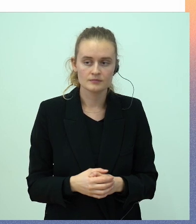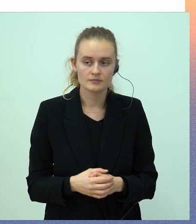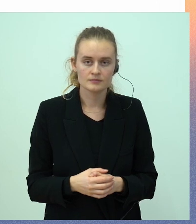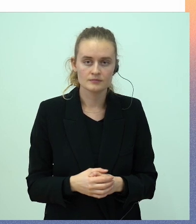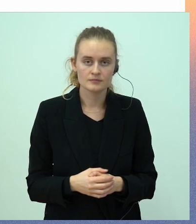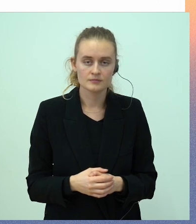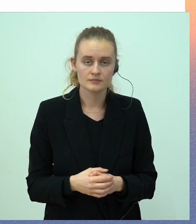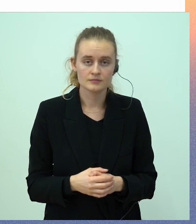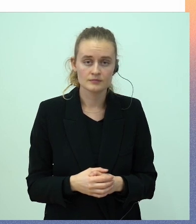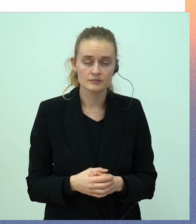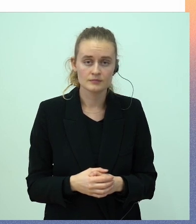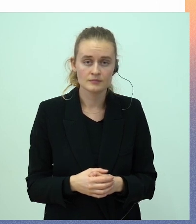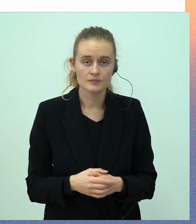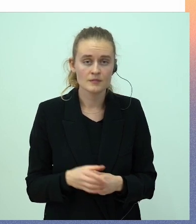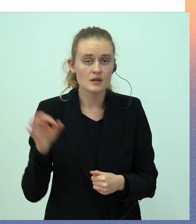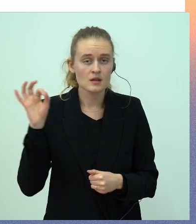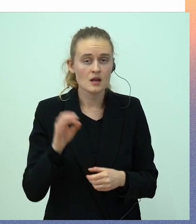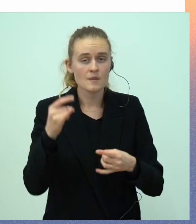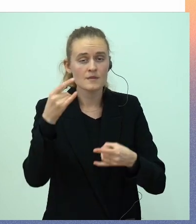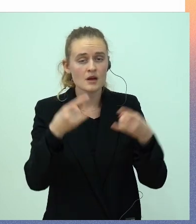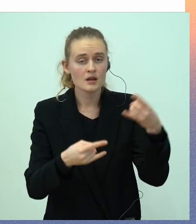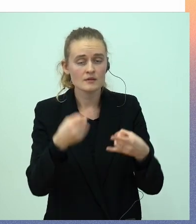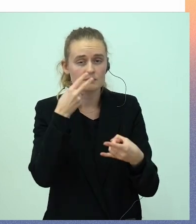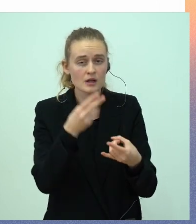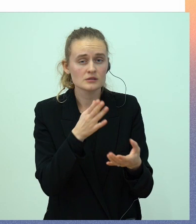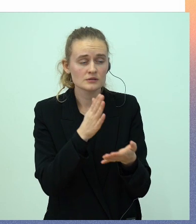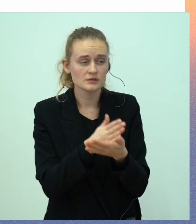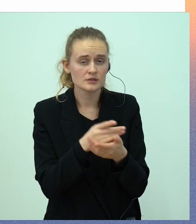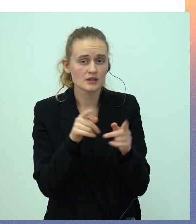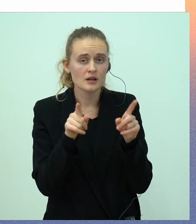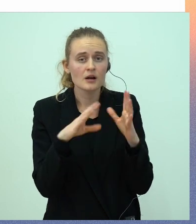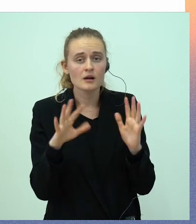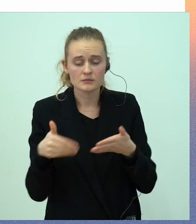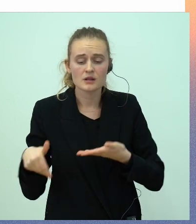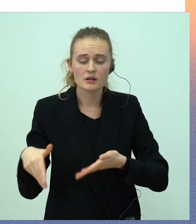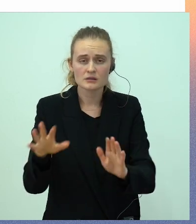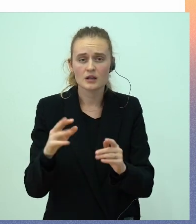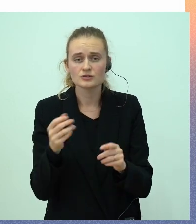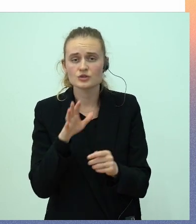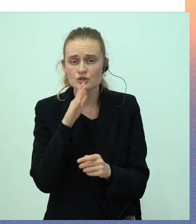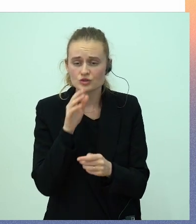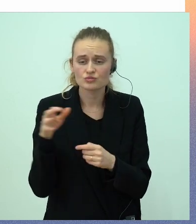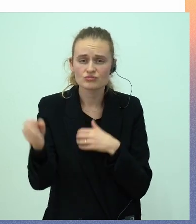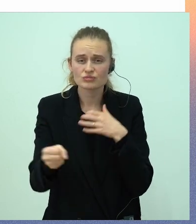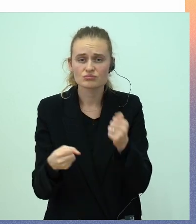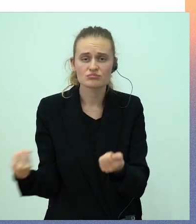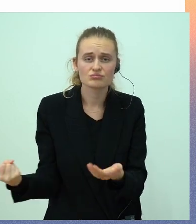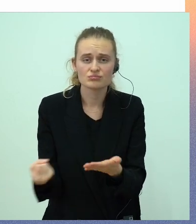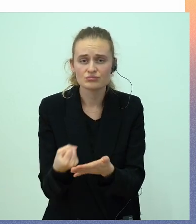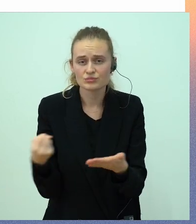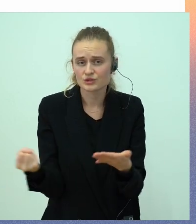Al Jazeera televizija nuolat rodo vaizdus apie tai, kaip, tarkim, gatvėse yra sumušami žydai.